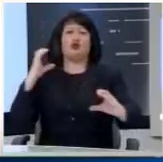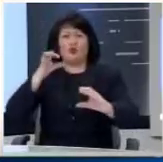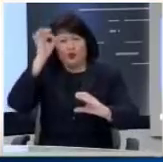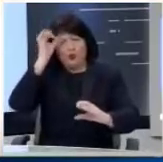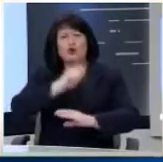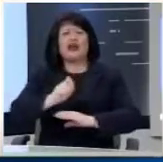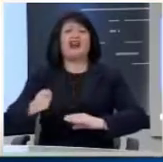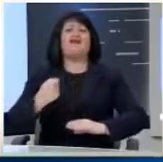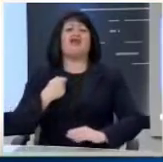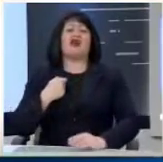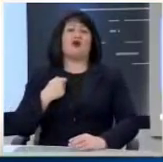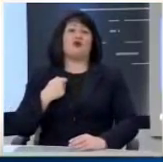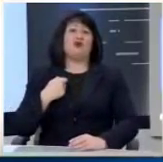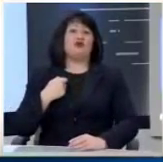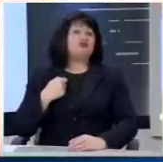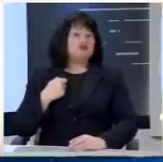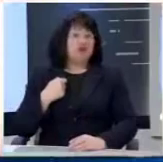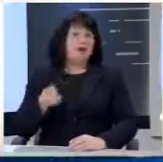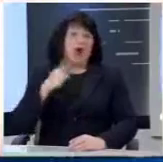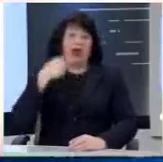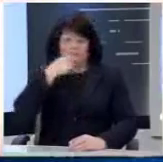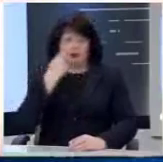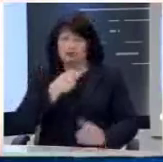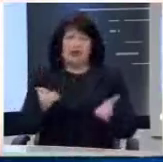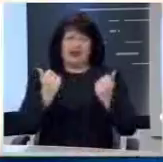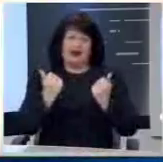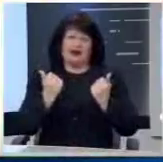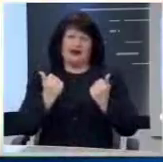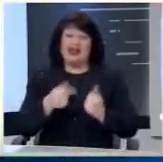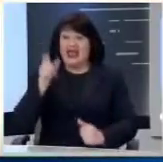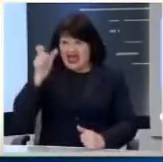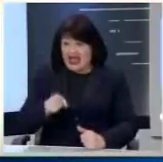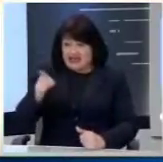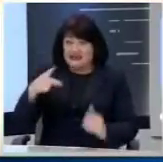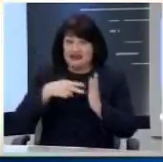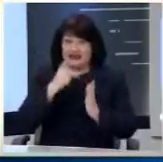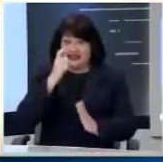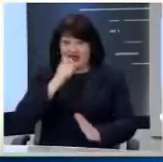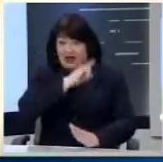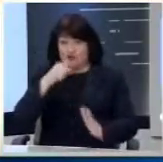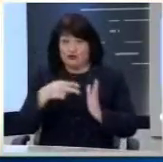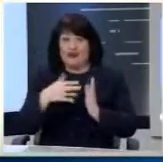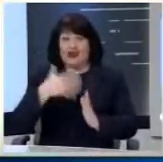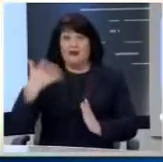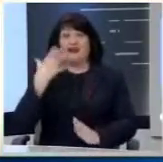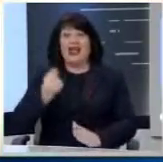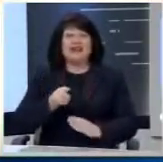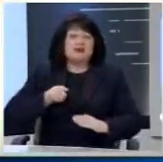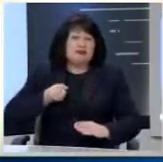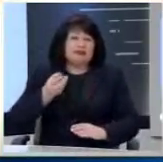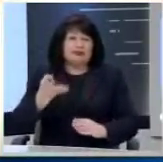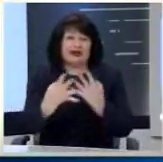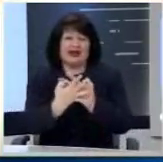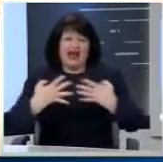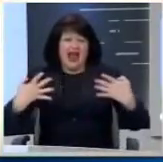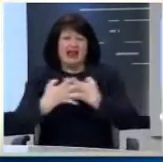από το γραφείο μου. Εσείς, κύριε Μητσοτάκη, ήσασταν αυτοί που από το 2010 έως το 2015 είχατε γεμίσει με κάγκελα